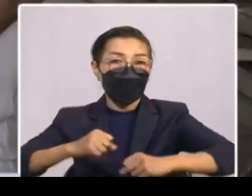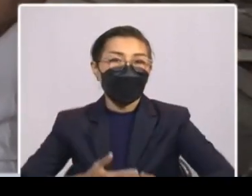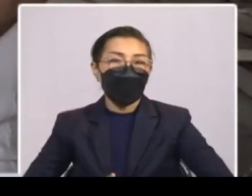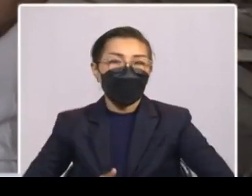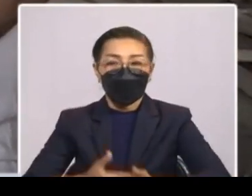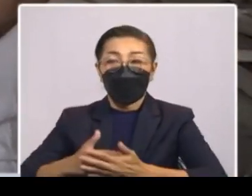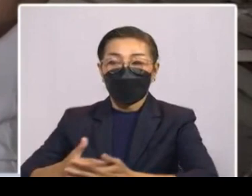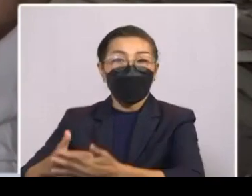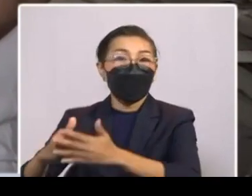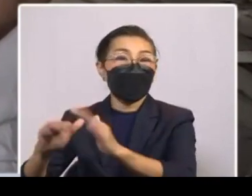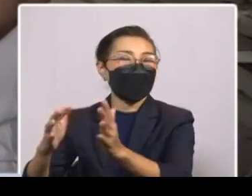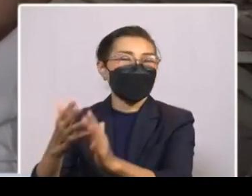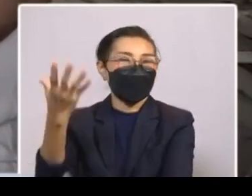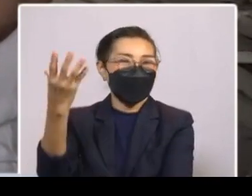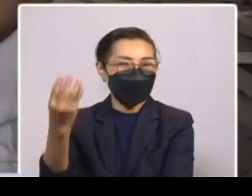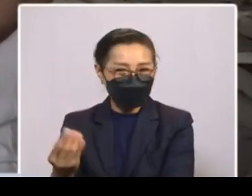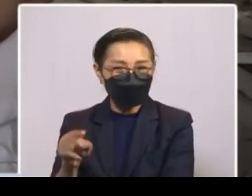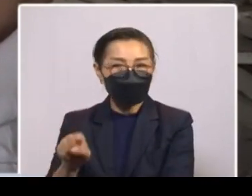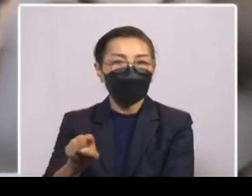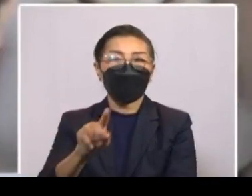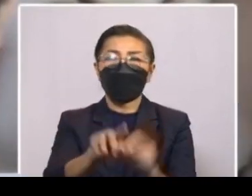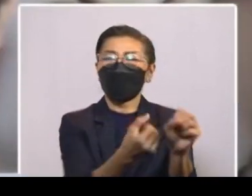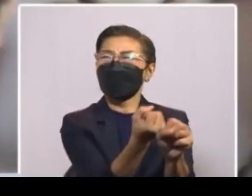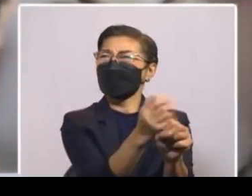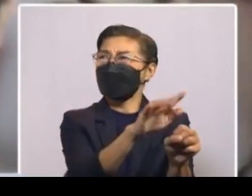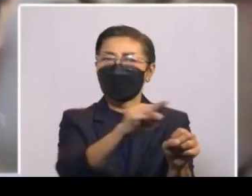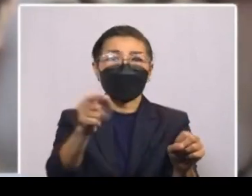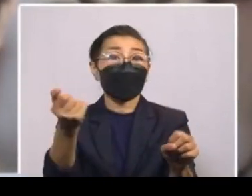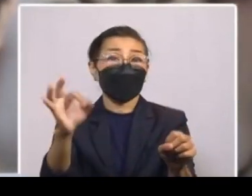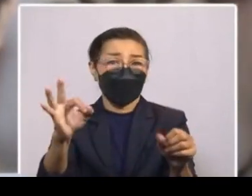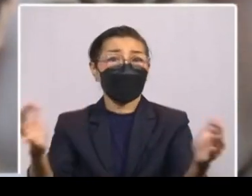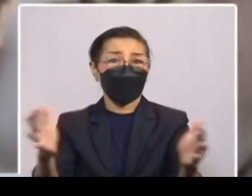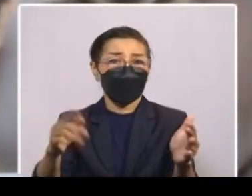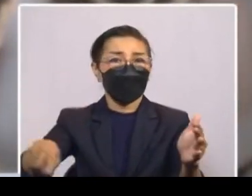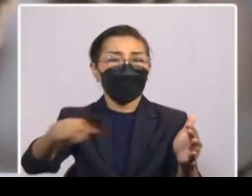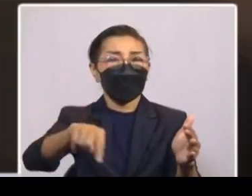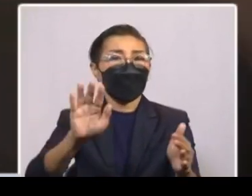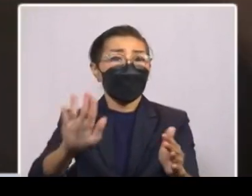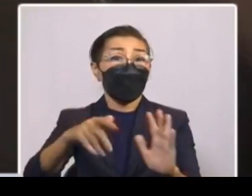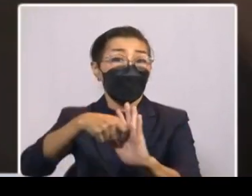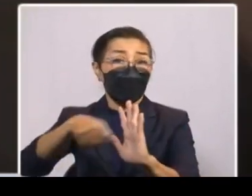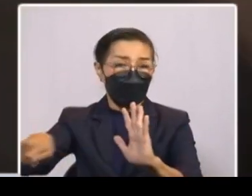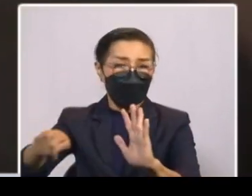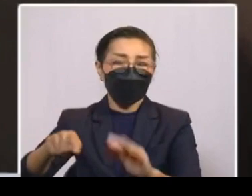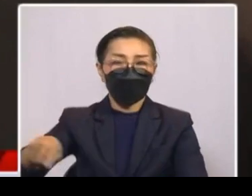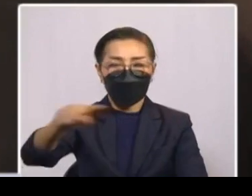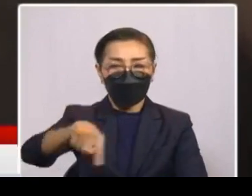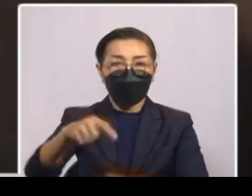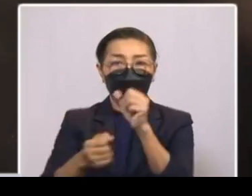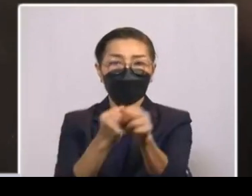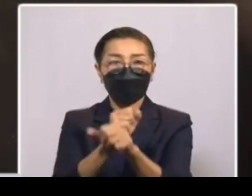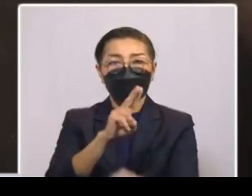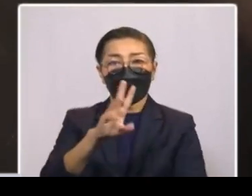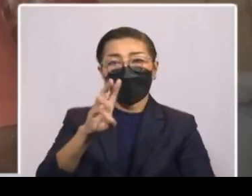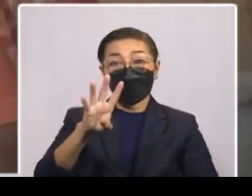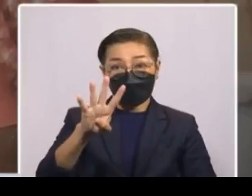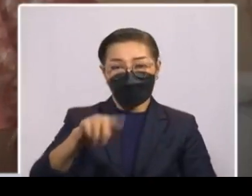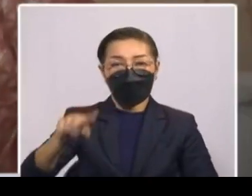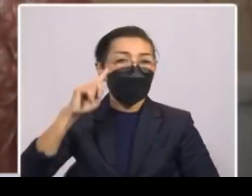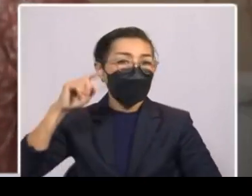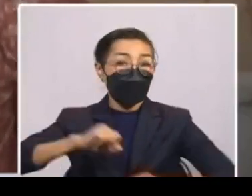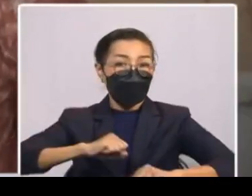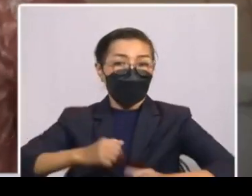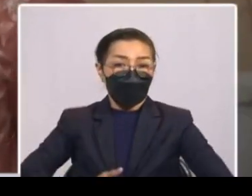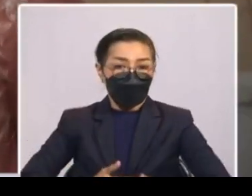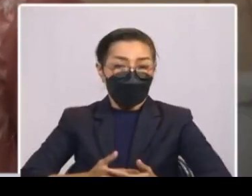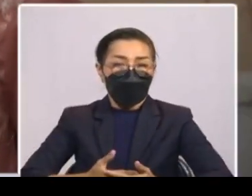งประสงค์ในกลุ่มวัยรุ่นอายุ 15-19 ปีในพื้นที่นครราชสีมาปี64ลดอัตราการคล